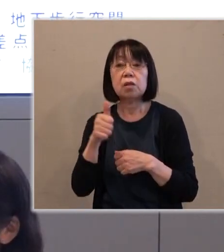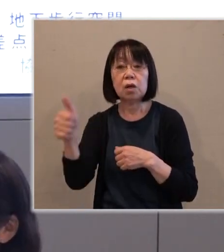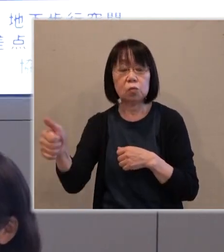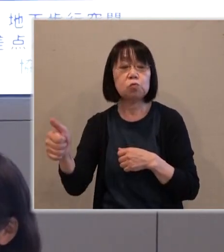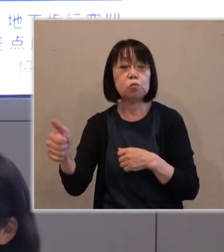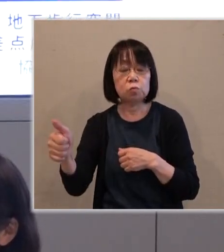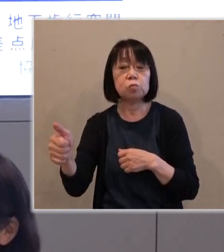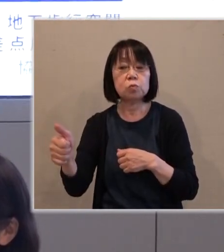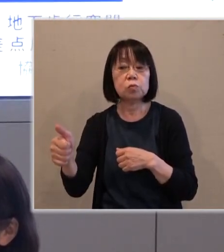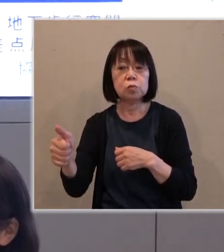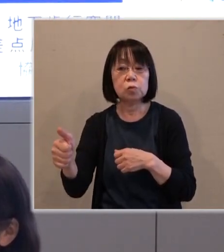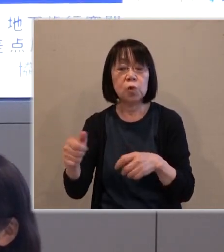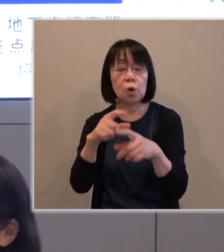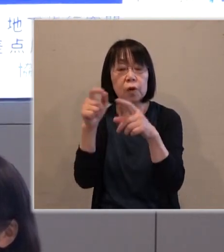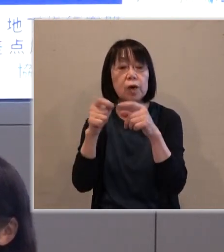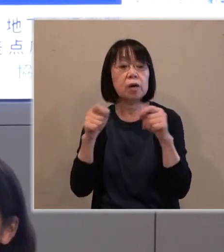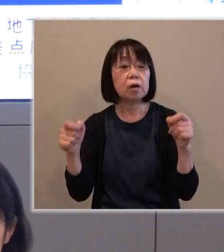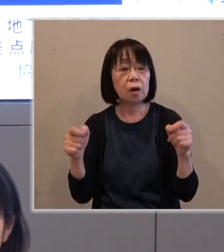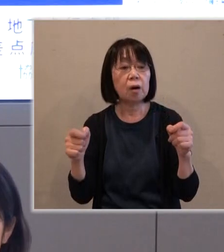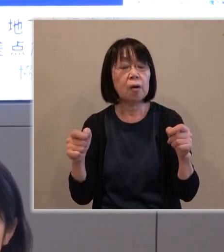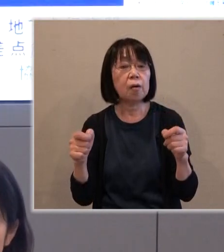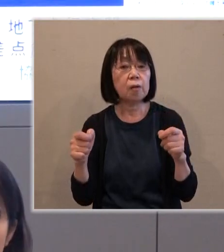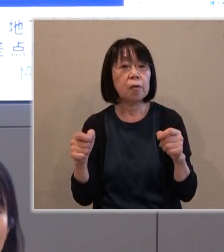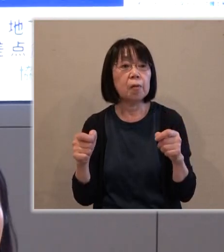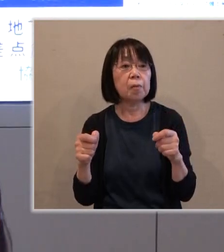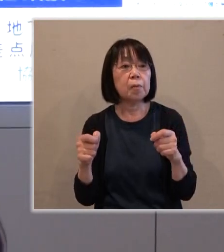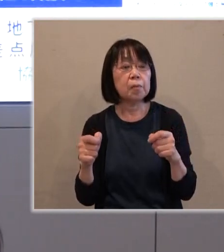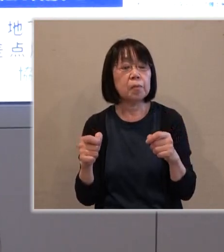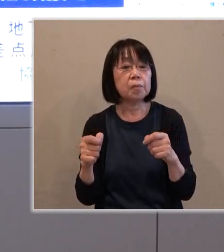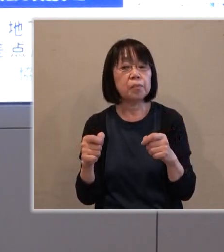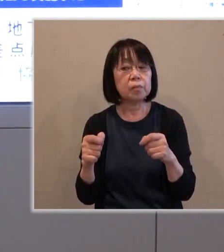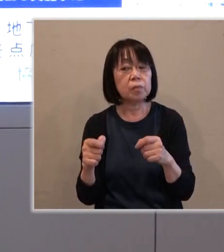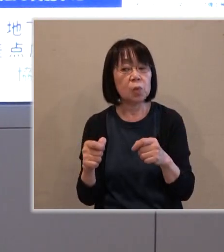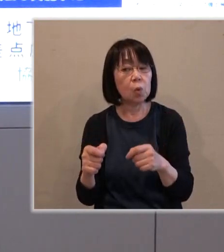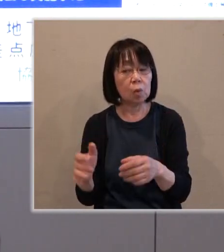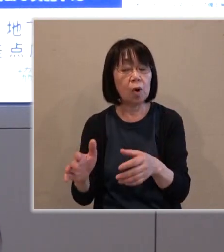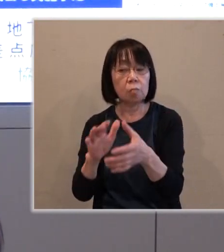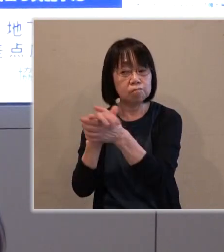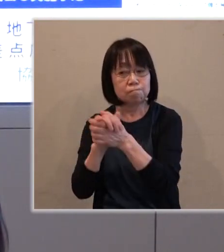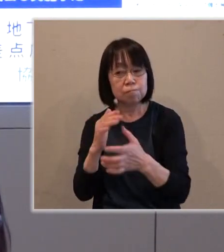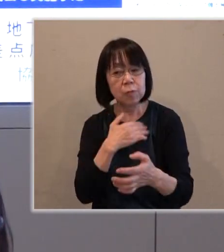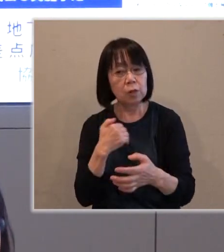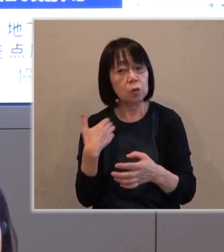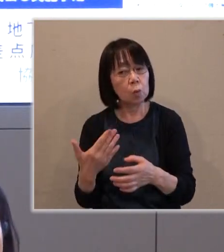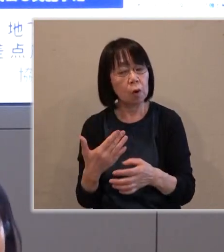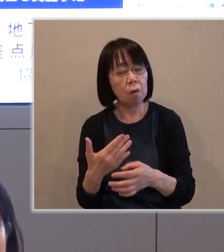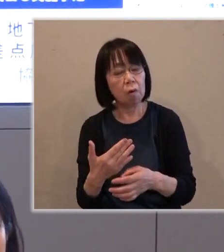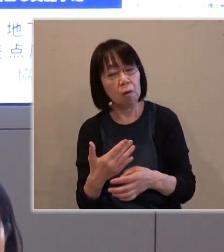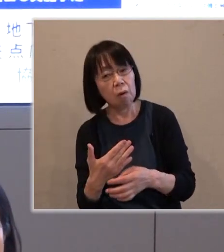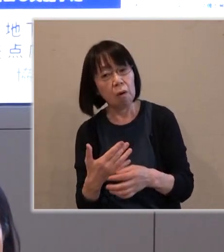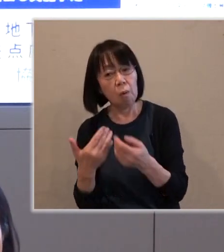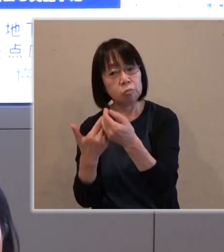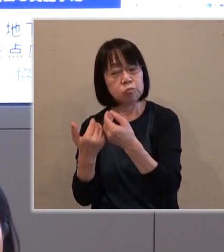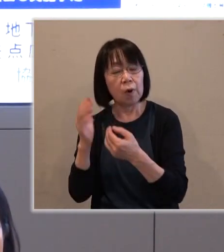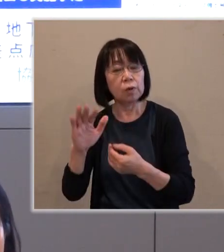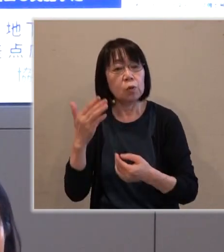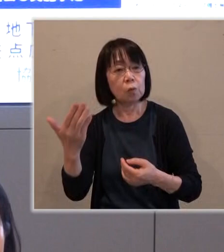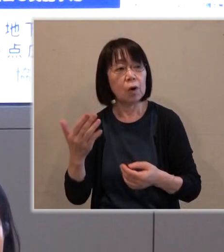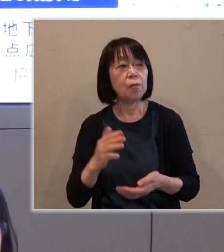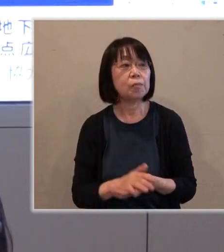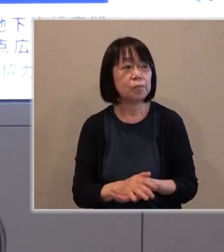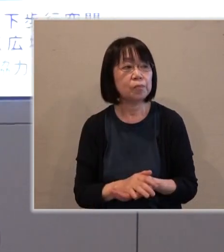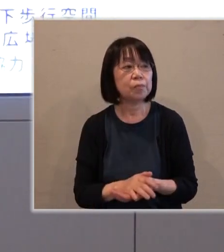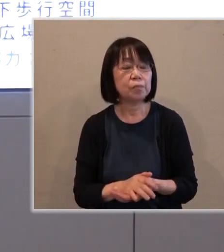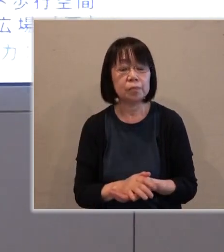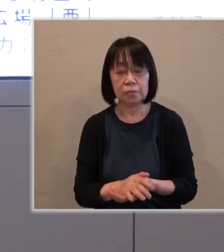ていった結果、結構地域の人たちと一緒にやれてたのか、それともなんかそこがうまくいかなかったのかでいくとどうですか。 そうですね、地域に